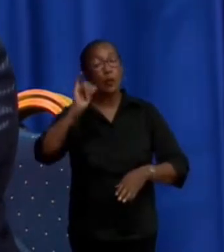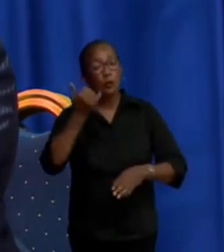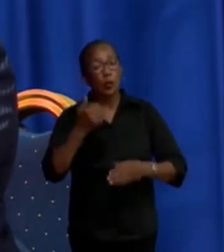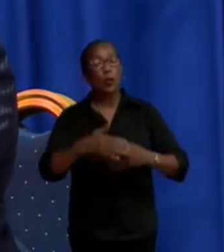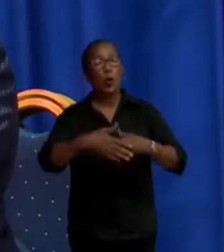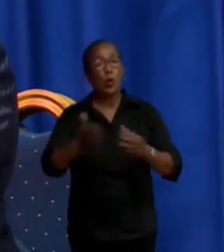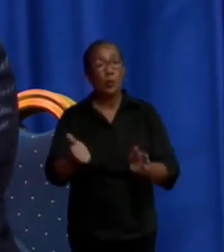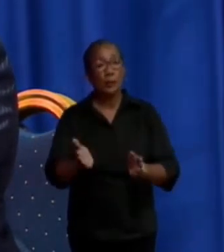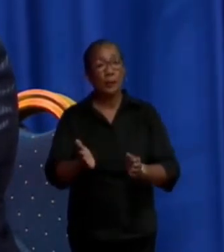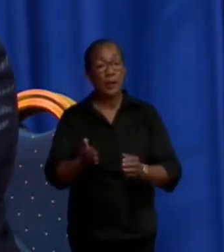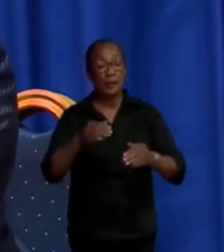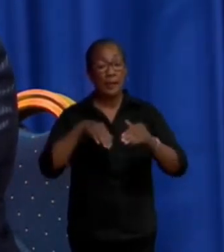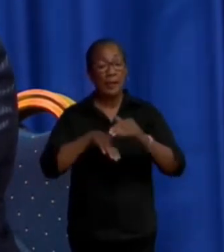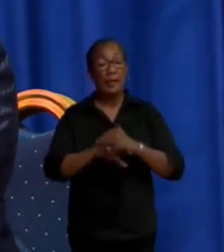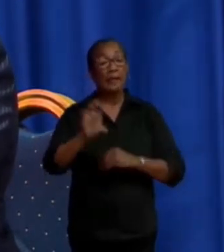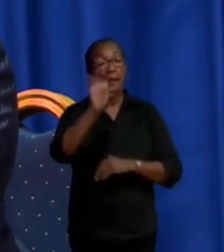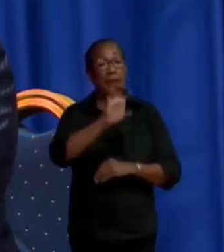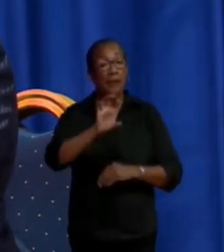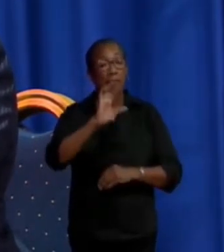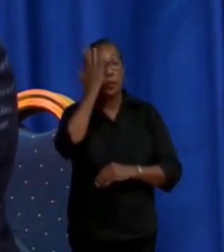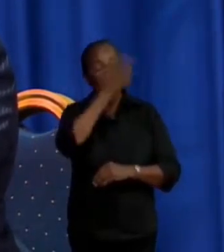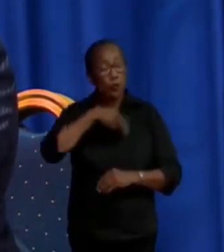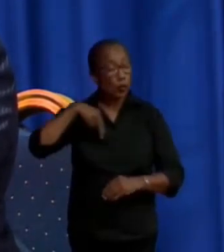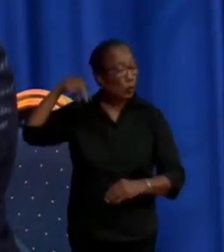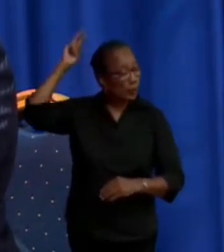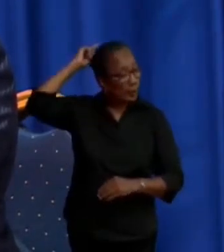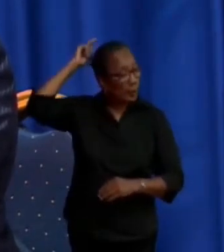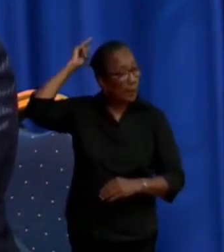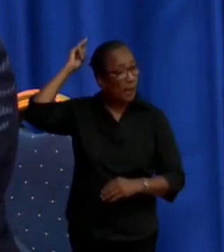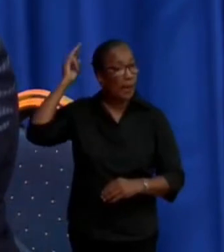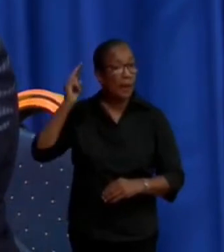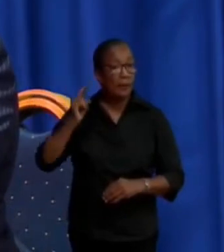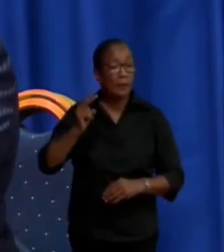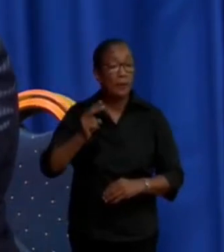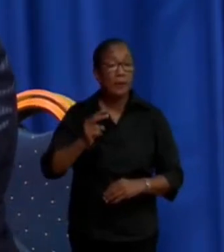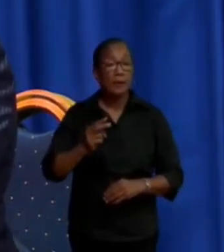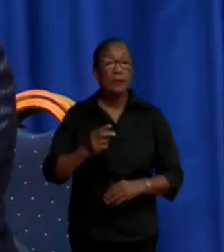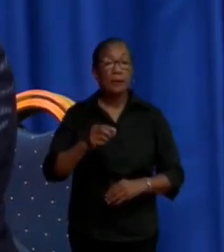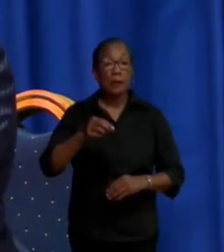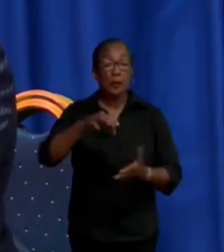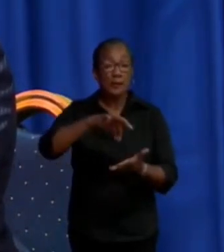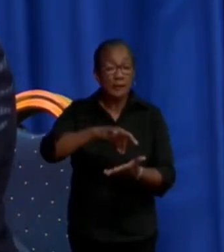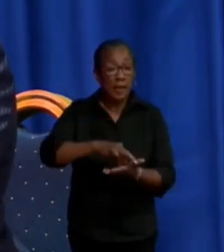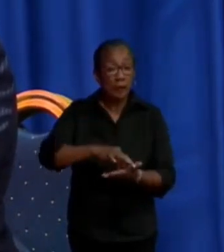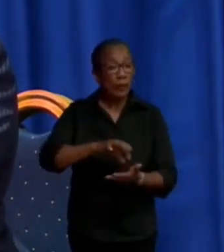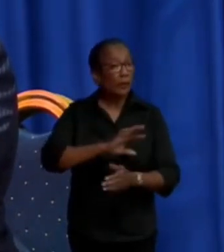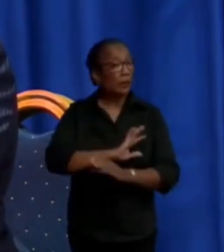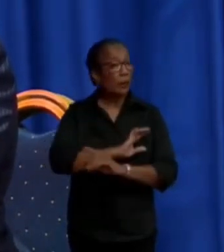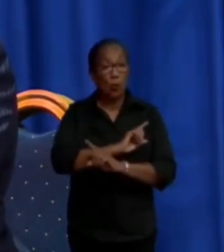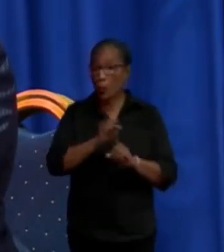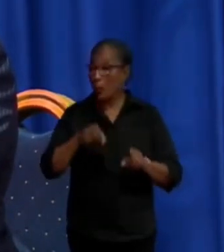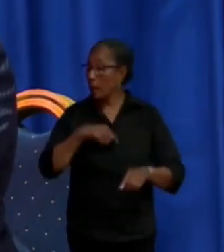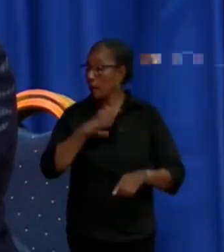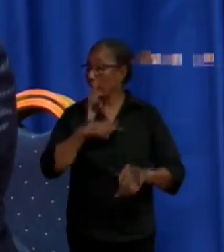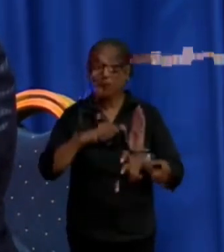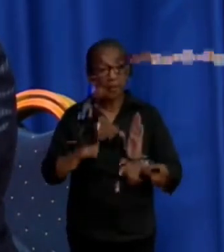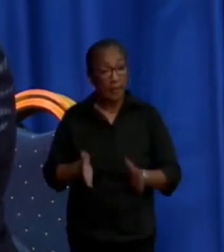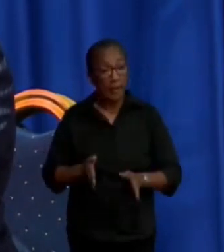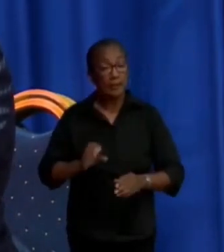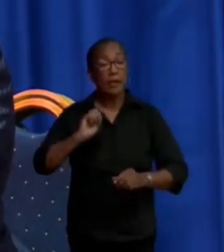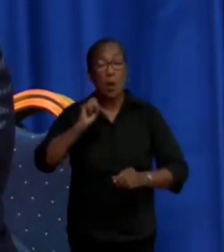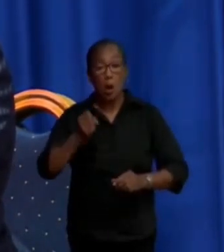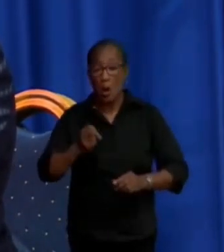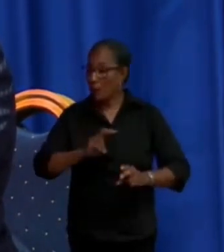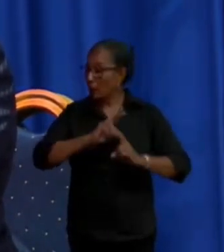Binnen de regio, Suriname, stelt Suriname zich nog steeds op het standpunt dat we daar nog niet klaar voor zijn om het ongecontroleerd te